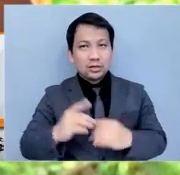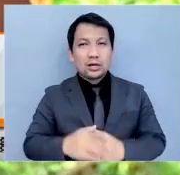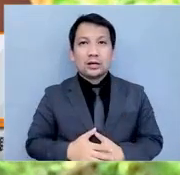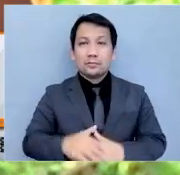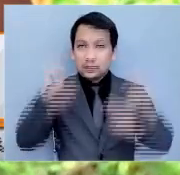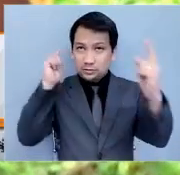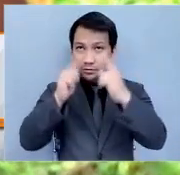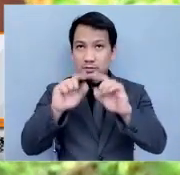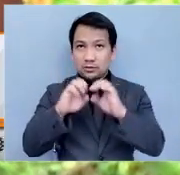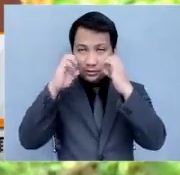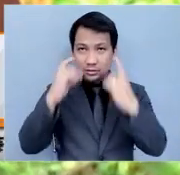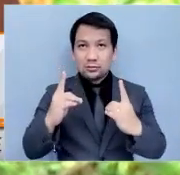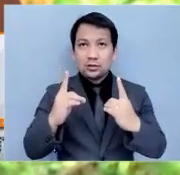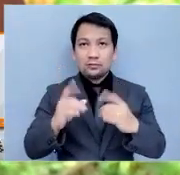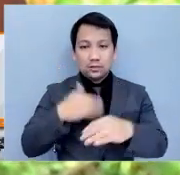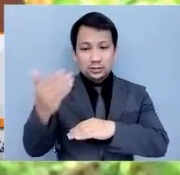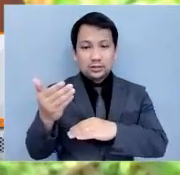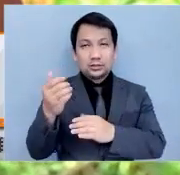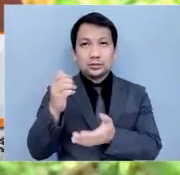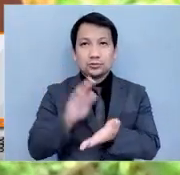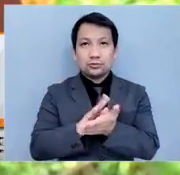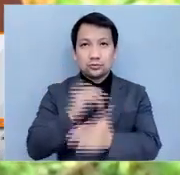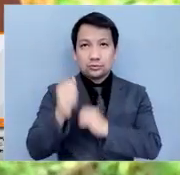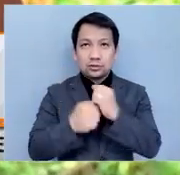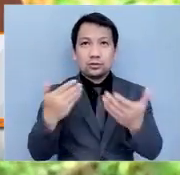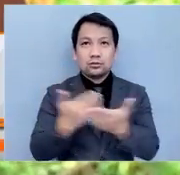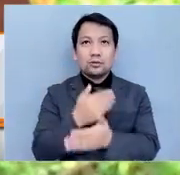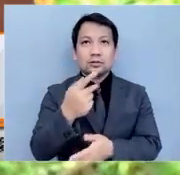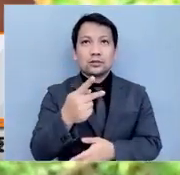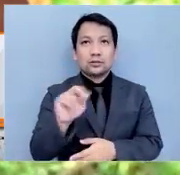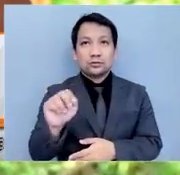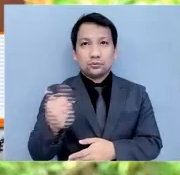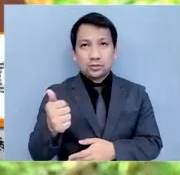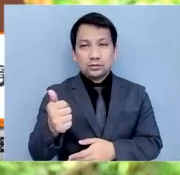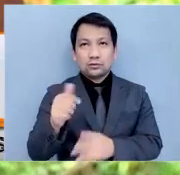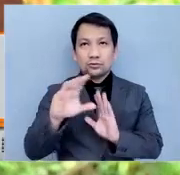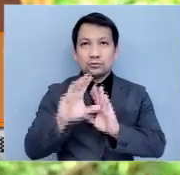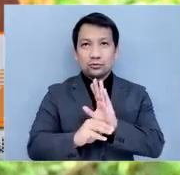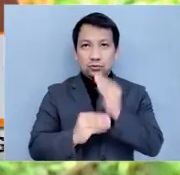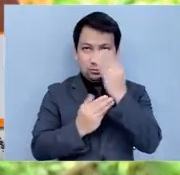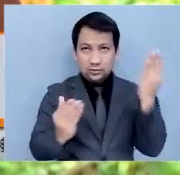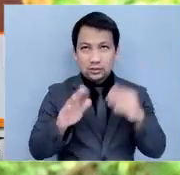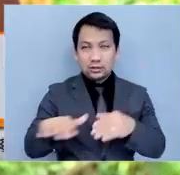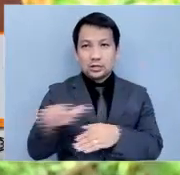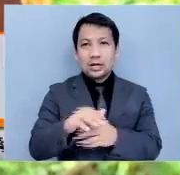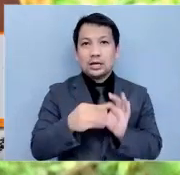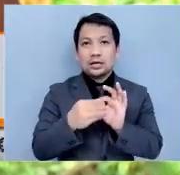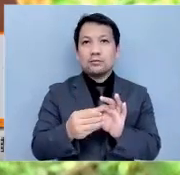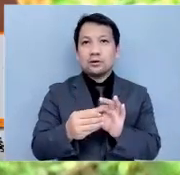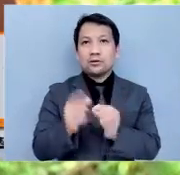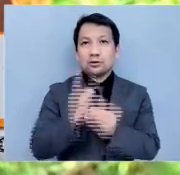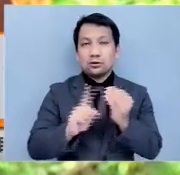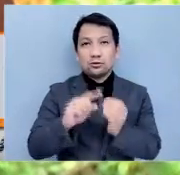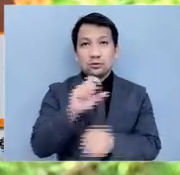ng DepEd na ilunsad sa susunod na school year ang bagong K-10 curriculum. Pinag-aaralan pa naman ang curriculum para sa mga senior